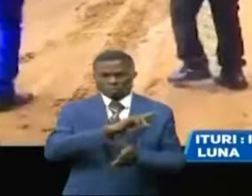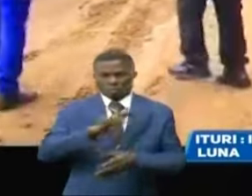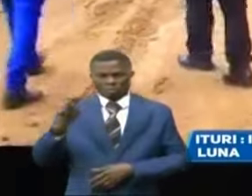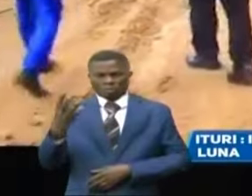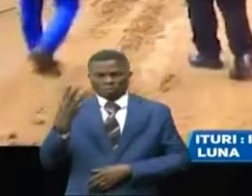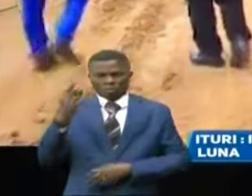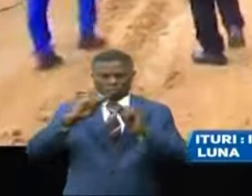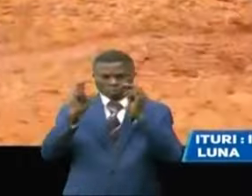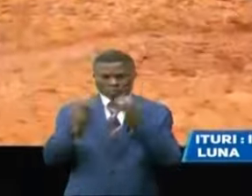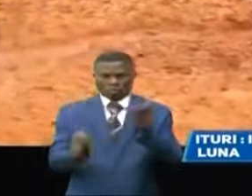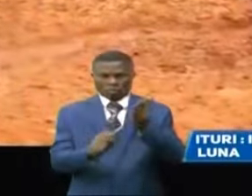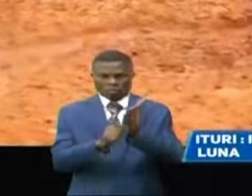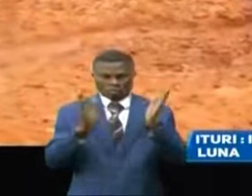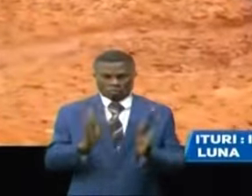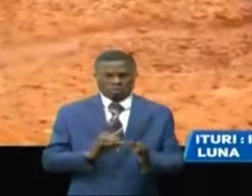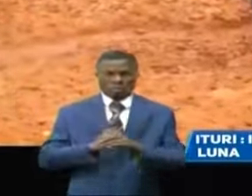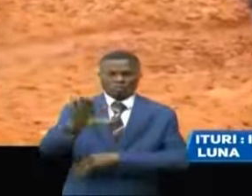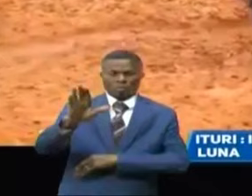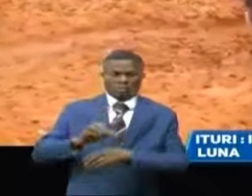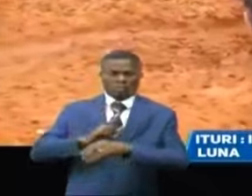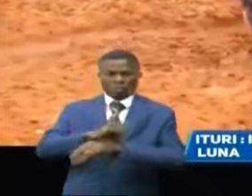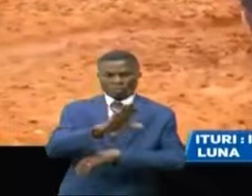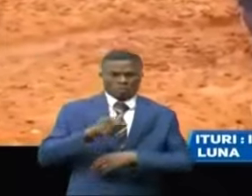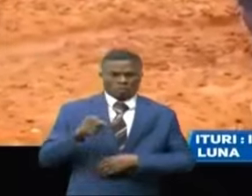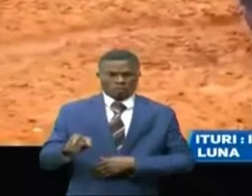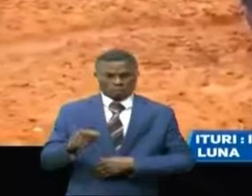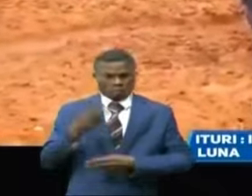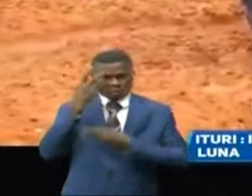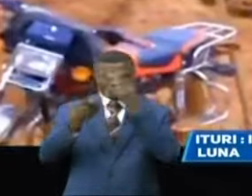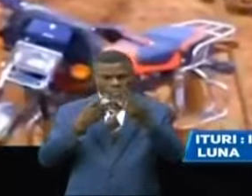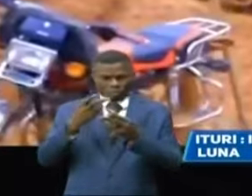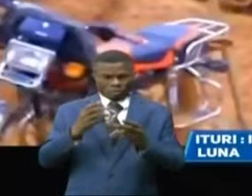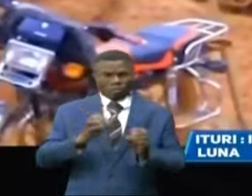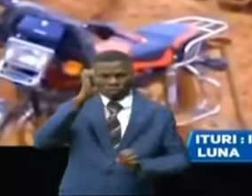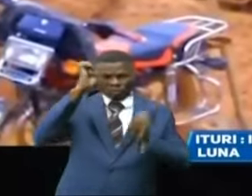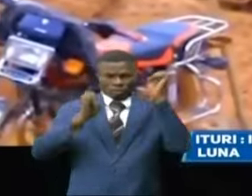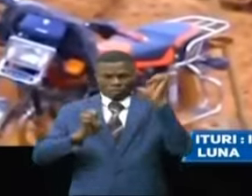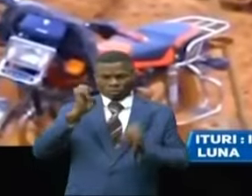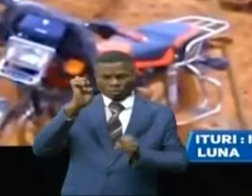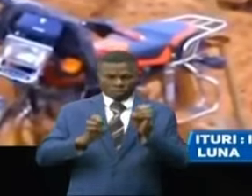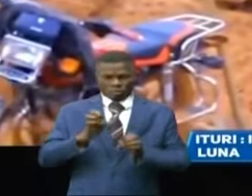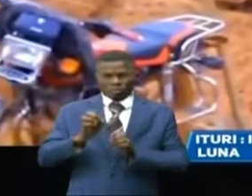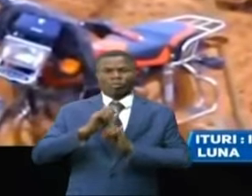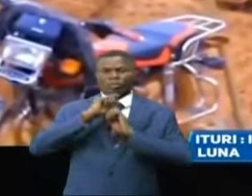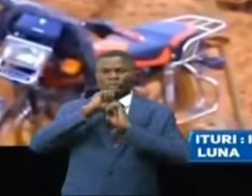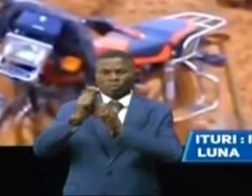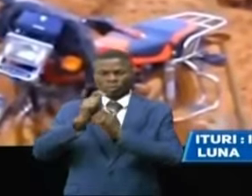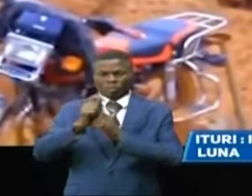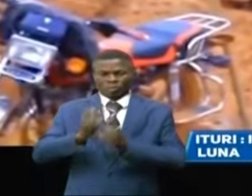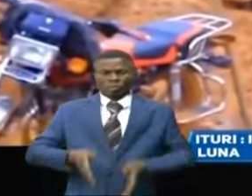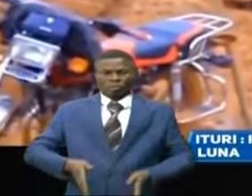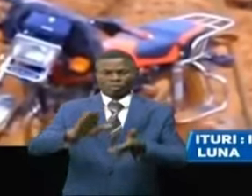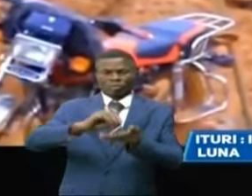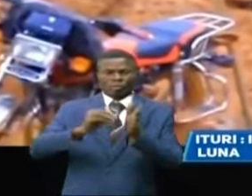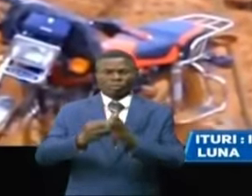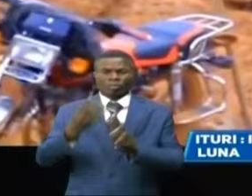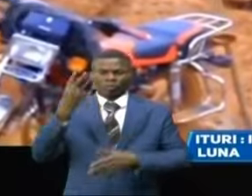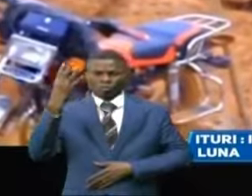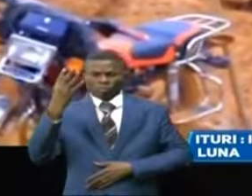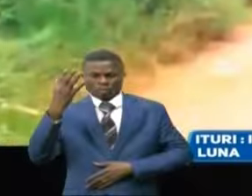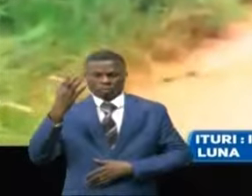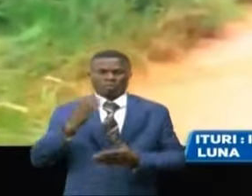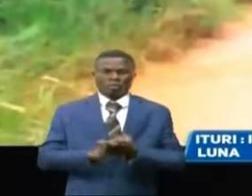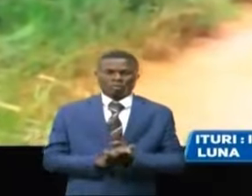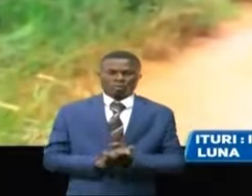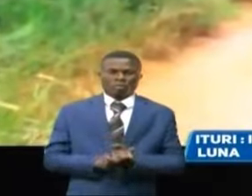de techniciens de pêche par l'exercice provincial a inspecté et évalué l'état de la nationale numéro 4 tronçon commandant